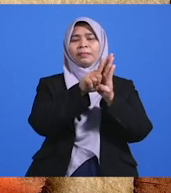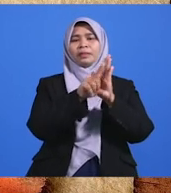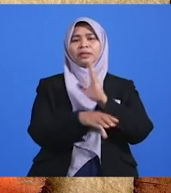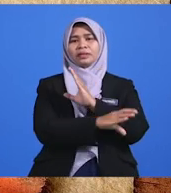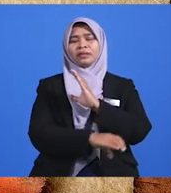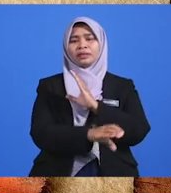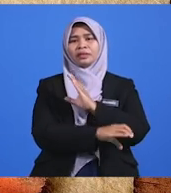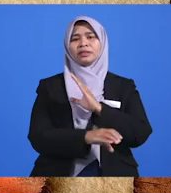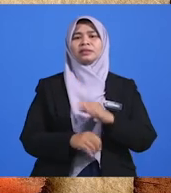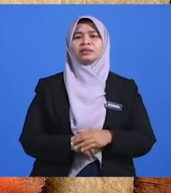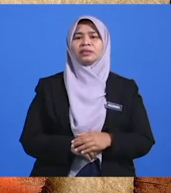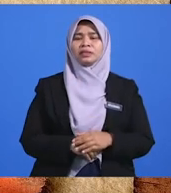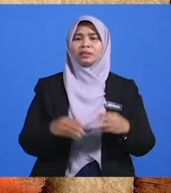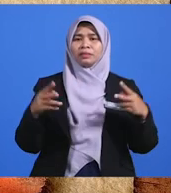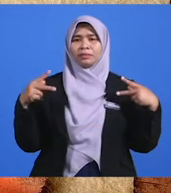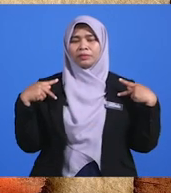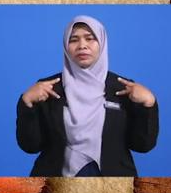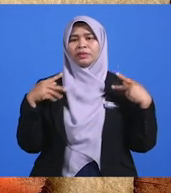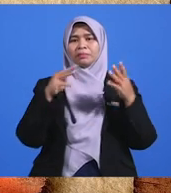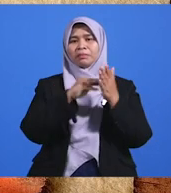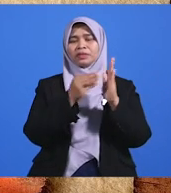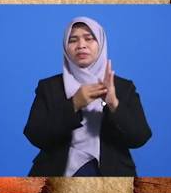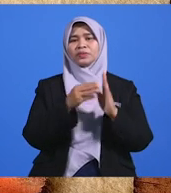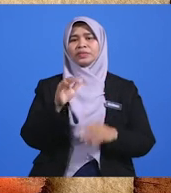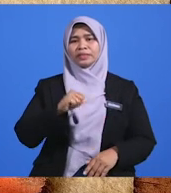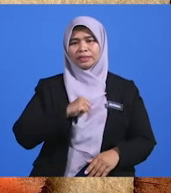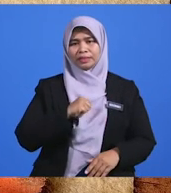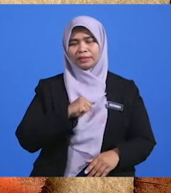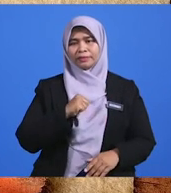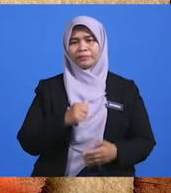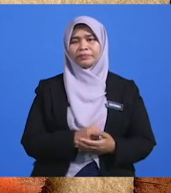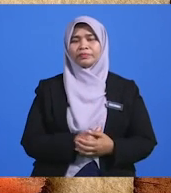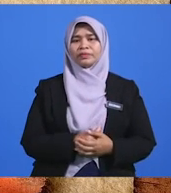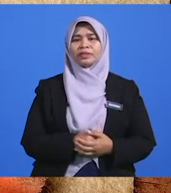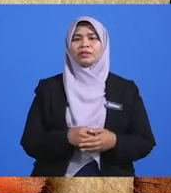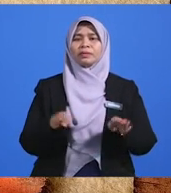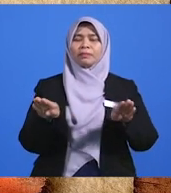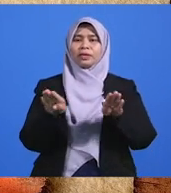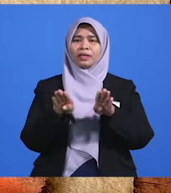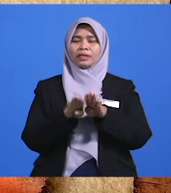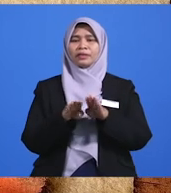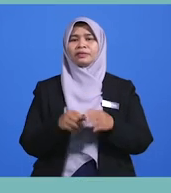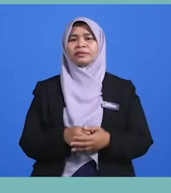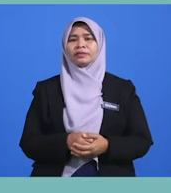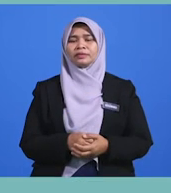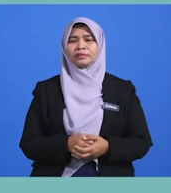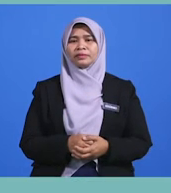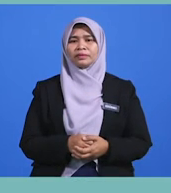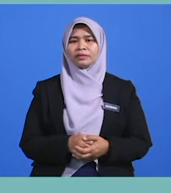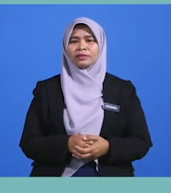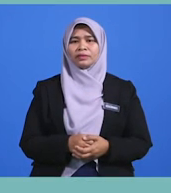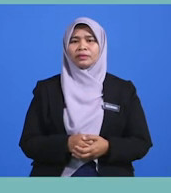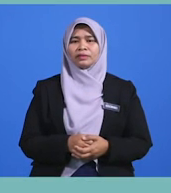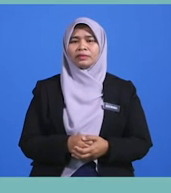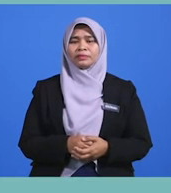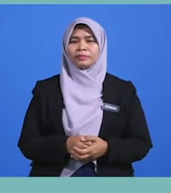pada Jatanegara mempunyai maksudnya yang tersendiri. Sebagaimana berikut. Bintang